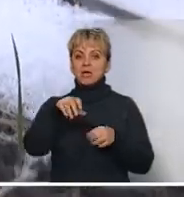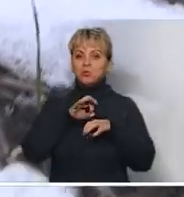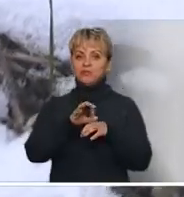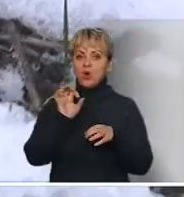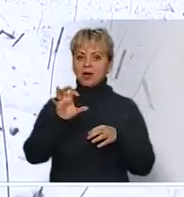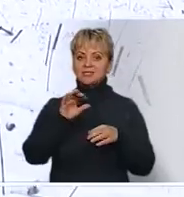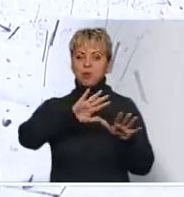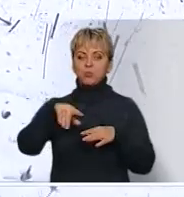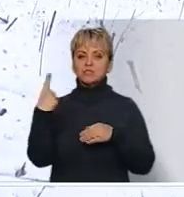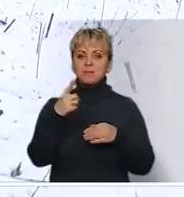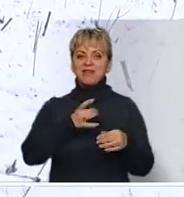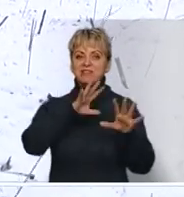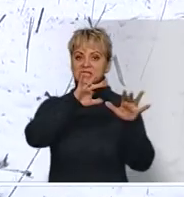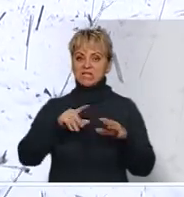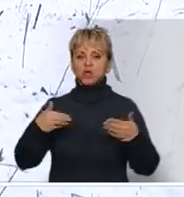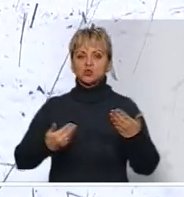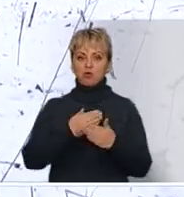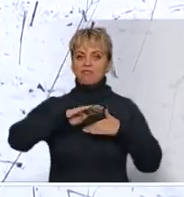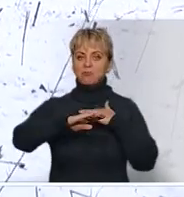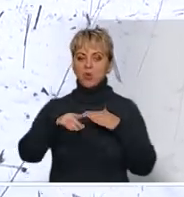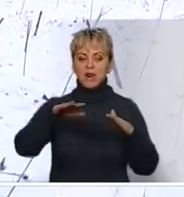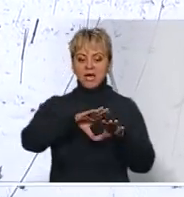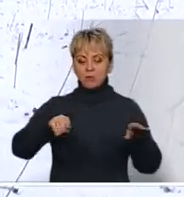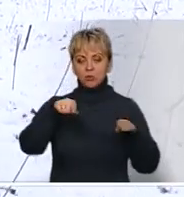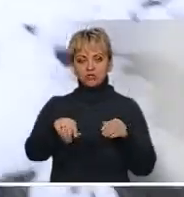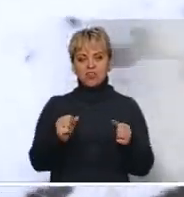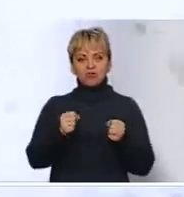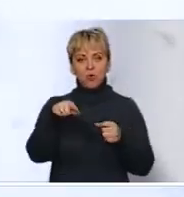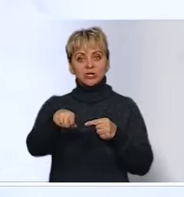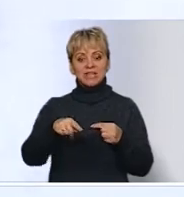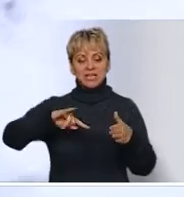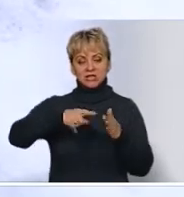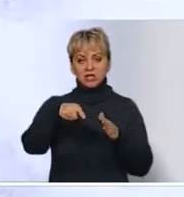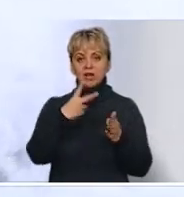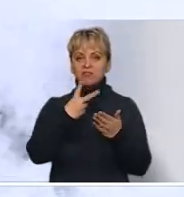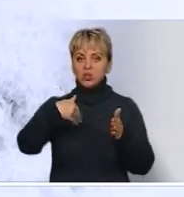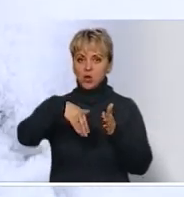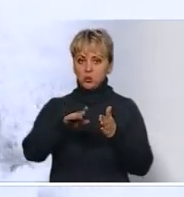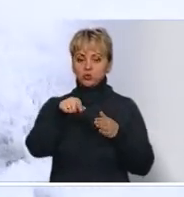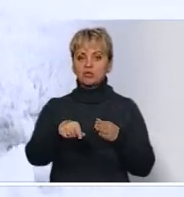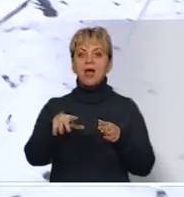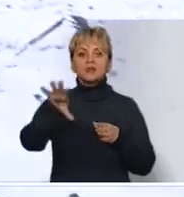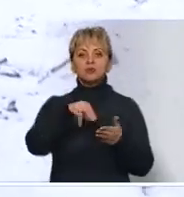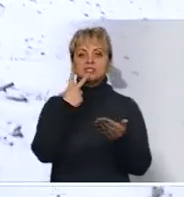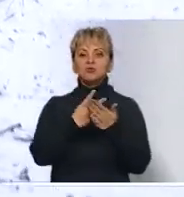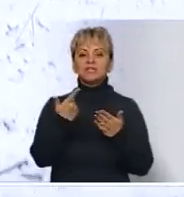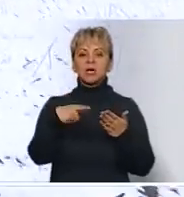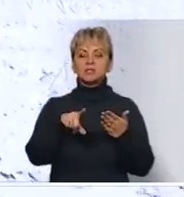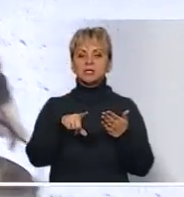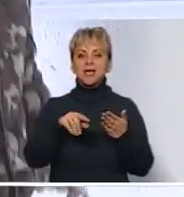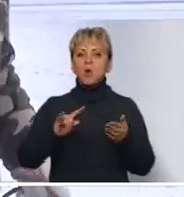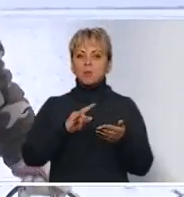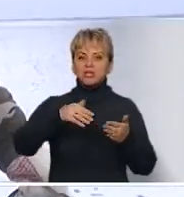Борьбу ведут с октября. После первого снега снова в поле. И почва твердая, и жилище вредителя видно лучше. Оно ж видно,